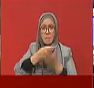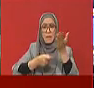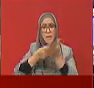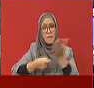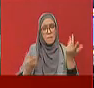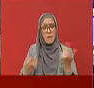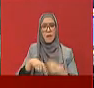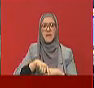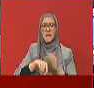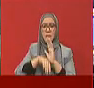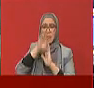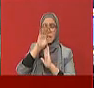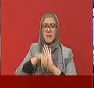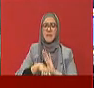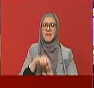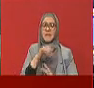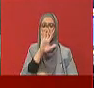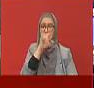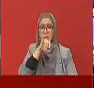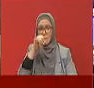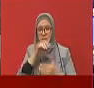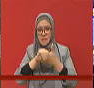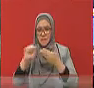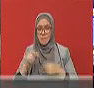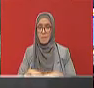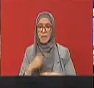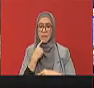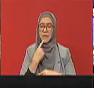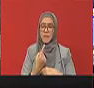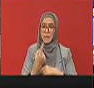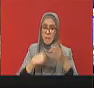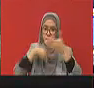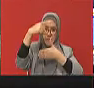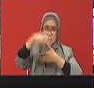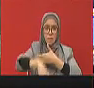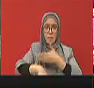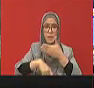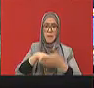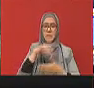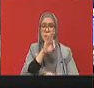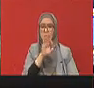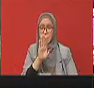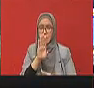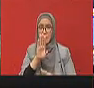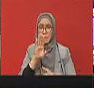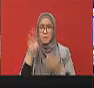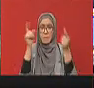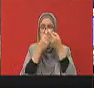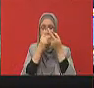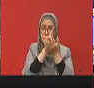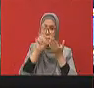Selain itu, pada Oktober 2020, Program Food Bank Inklusi Sebuah Pula telah mampu membantu seramai